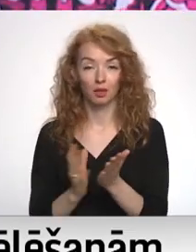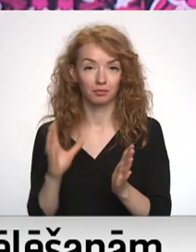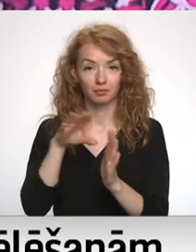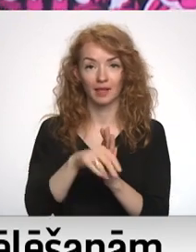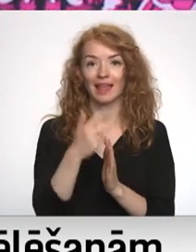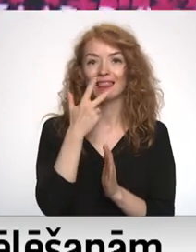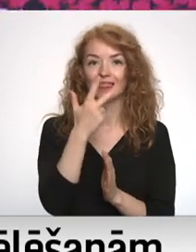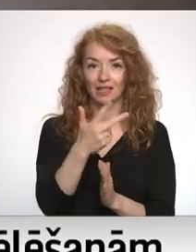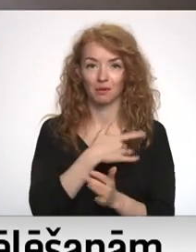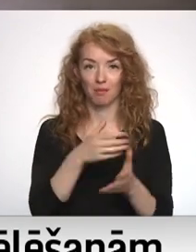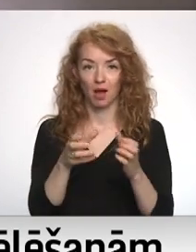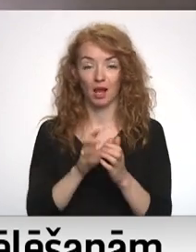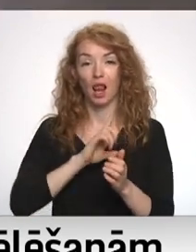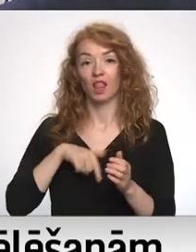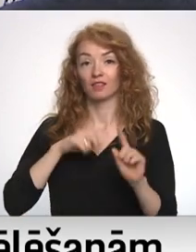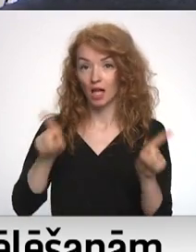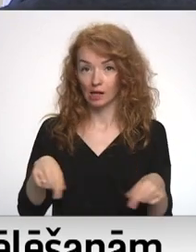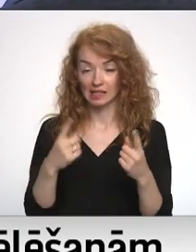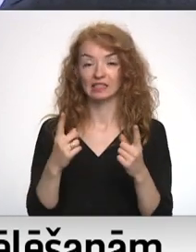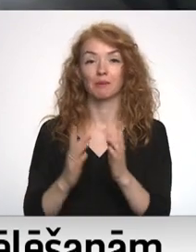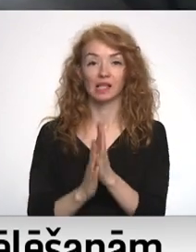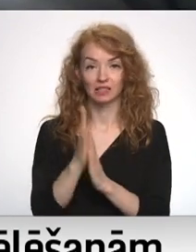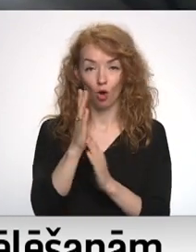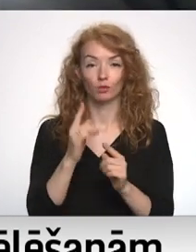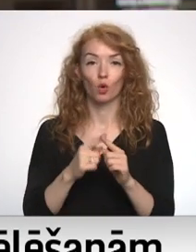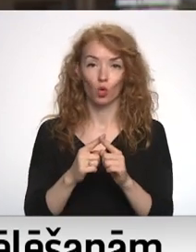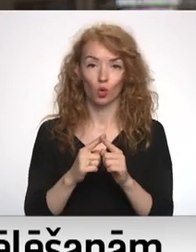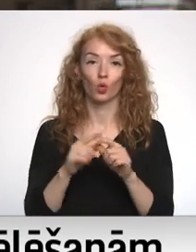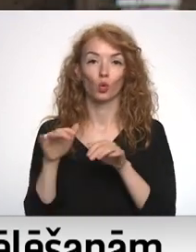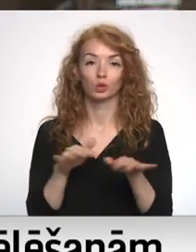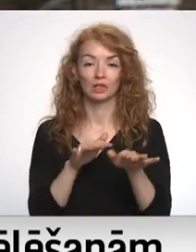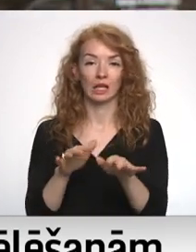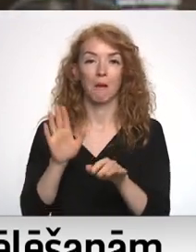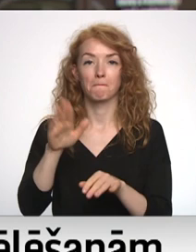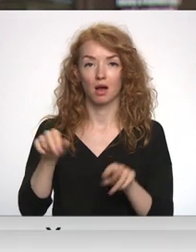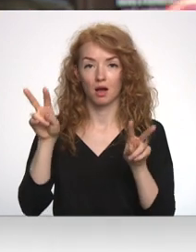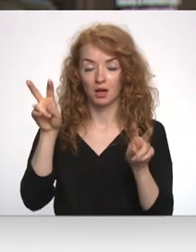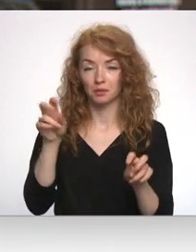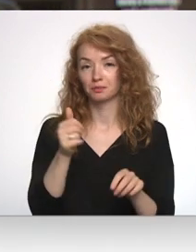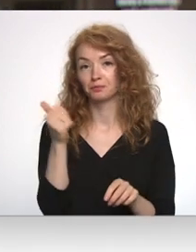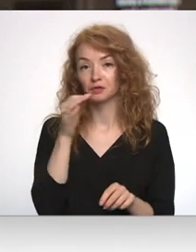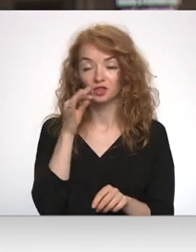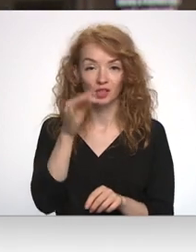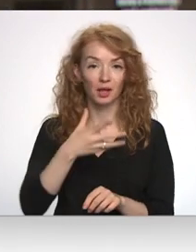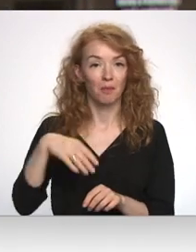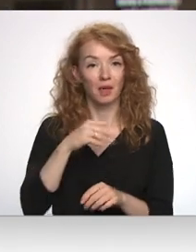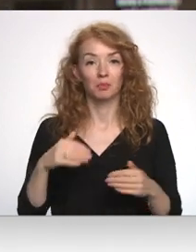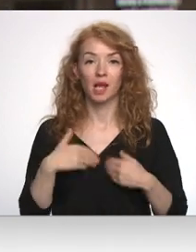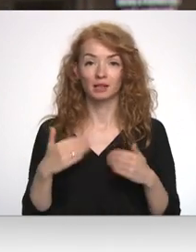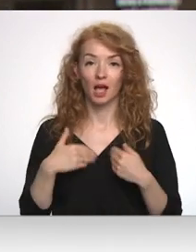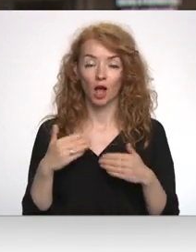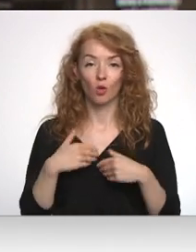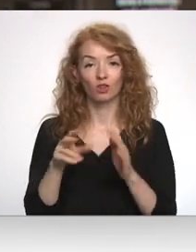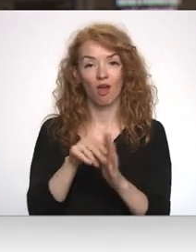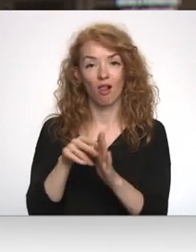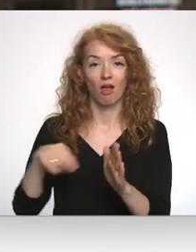trīs partijas – Latvijas attīstībai, izaugsme un kustība par. Mēs, protams, priecātos par vēlētāju atbalstu, kurš būtu